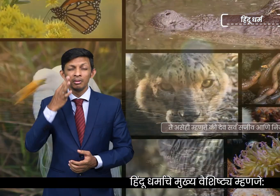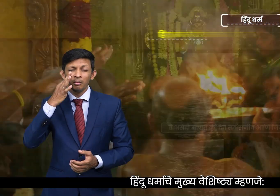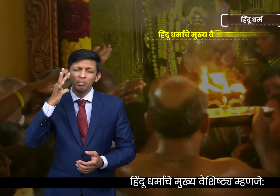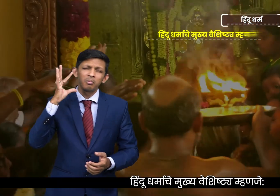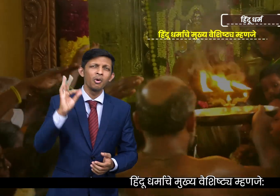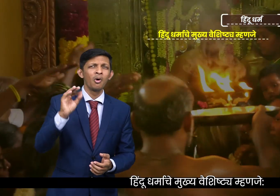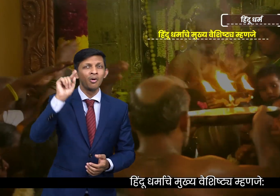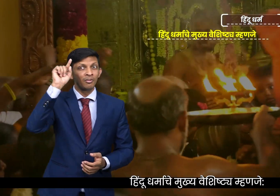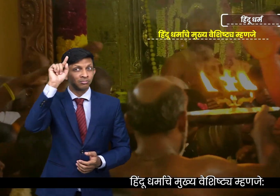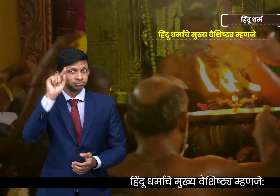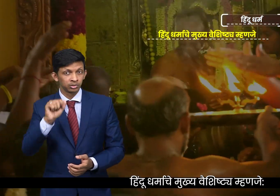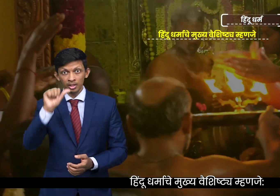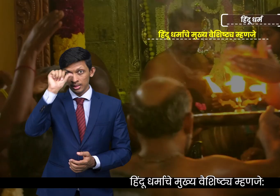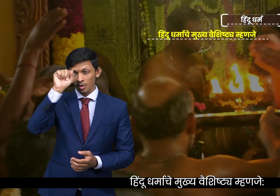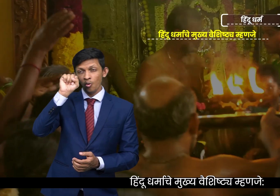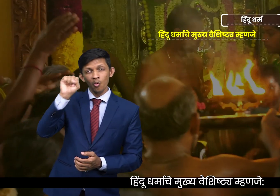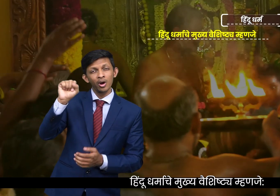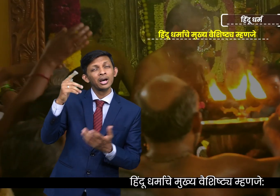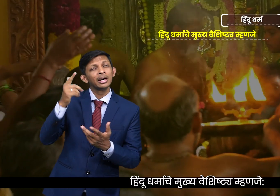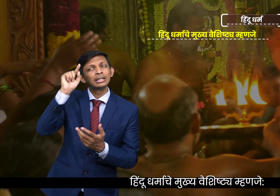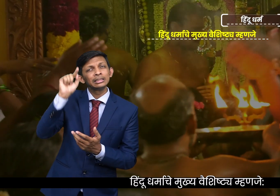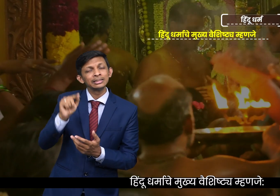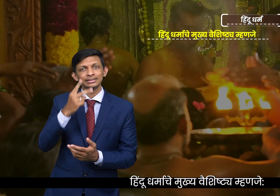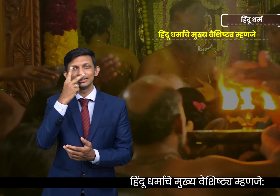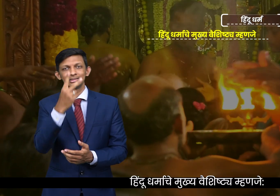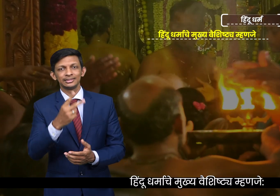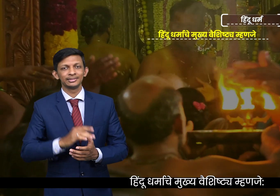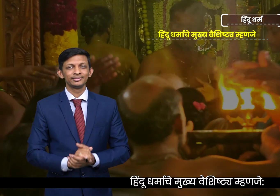हिंदू धर्माचे मुख्य वैशिष्ट्य म्हणजे